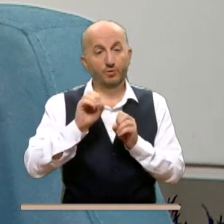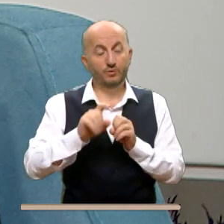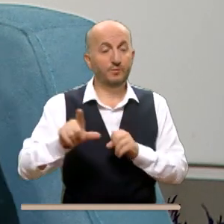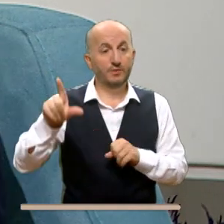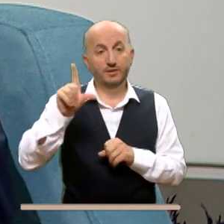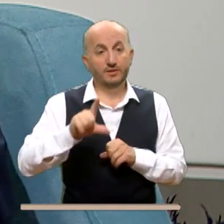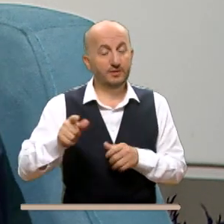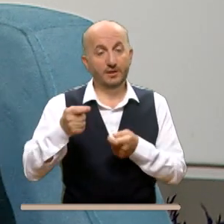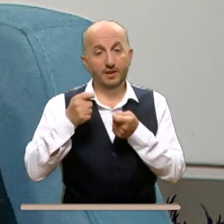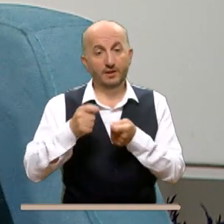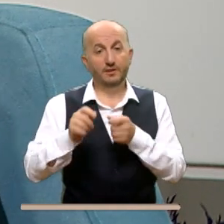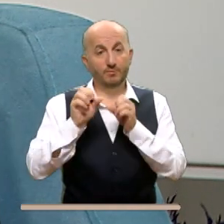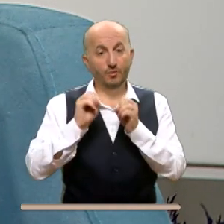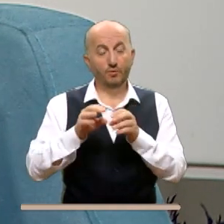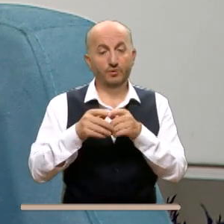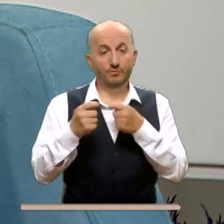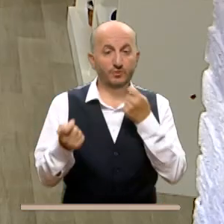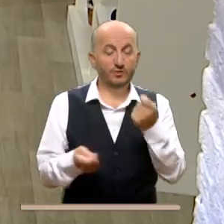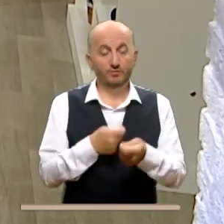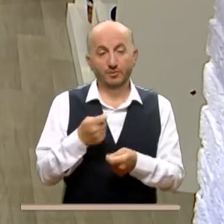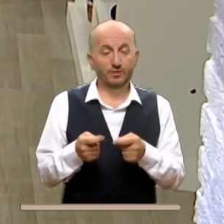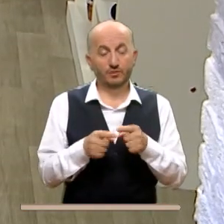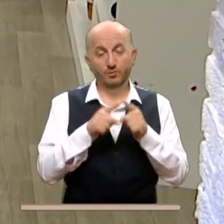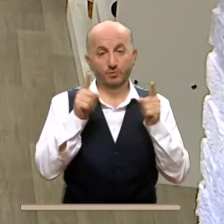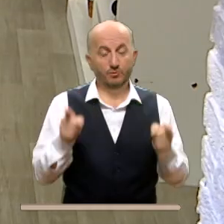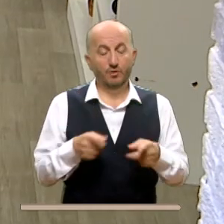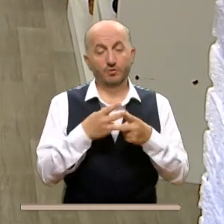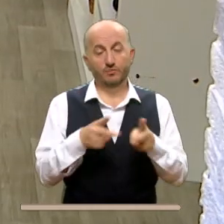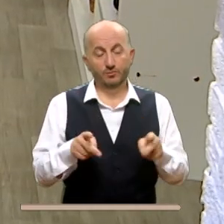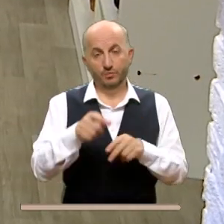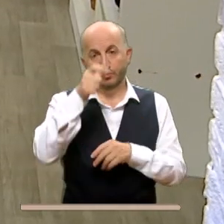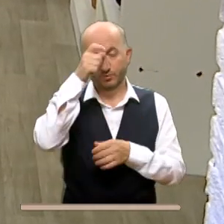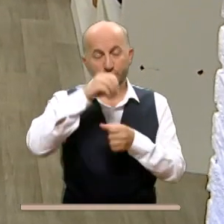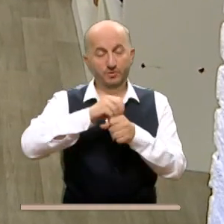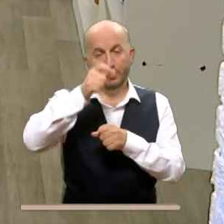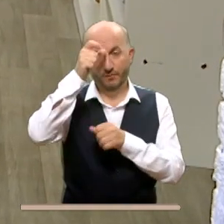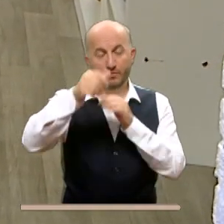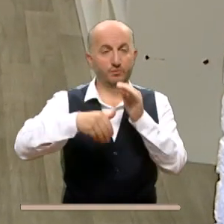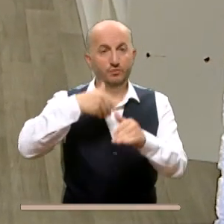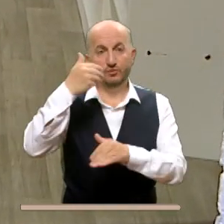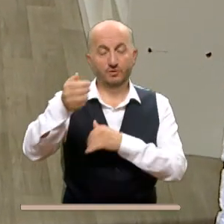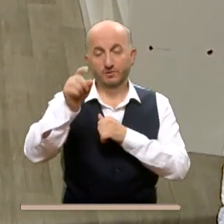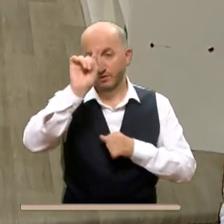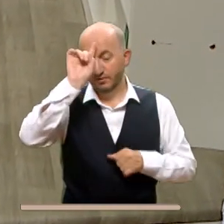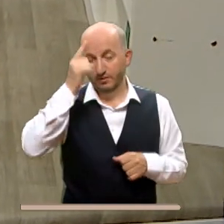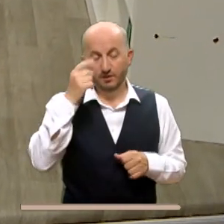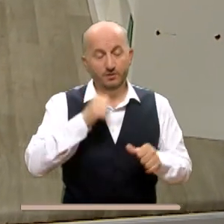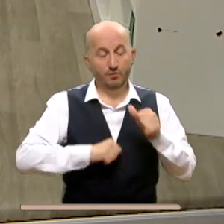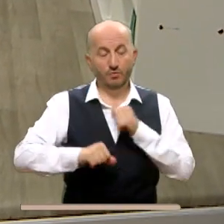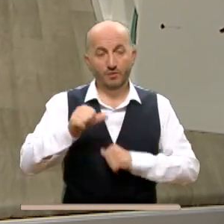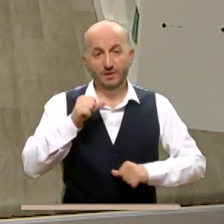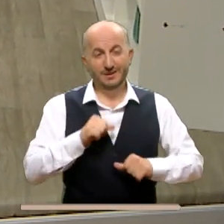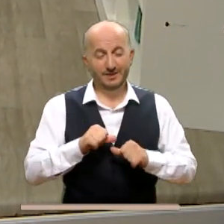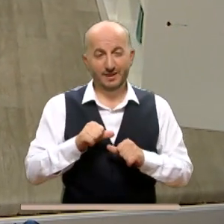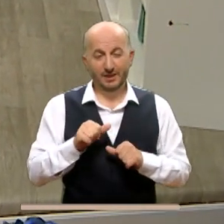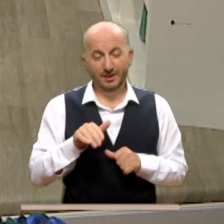eğitim öğretim faaliyetlerine kurumsal olarak açılmış durumda. Vakfımızın yurt içinde ve yurt dışında sadece üniversite seviyesinde,